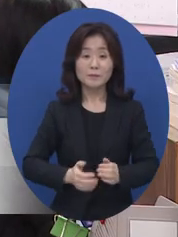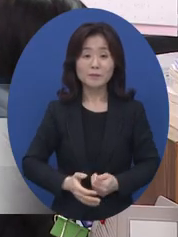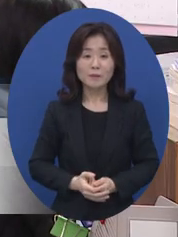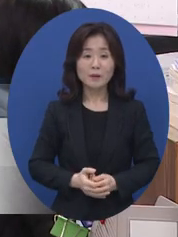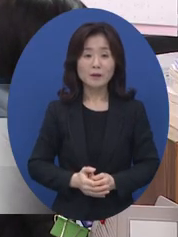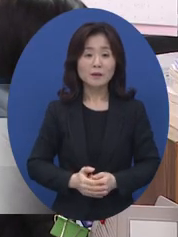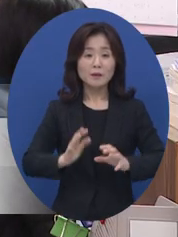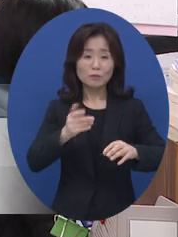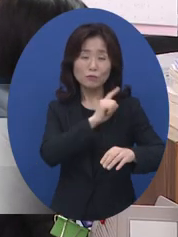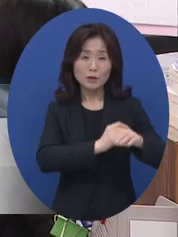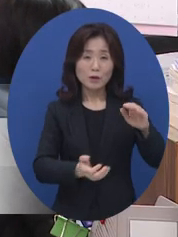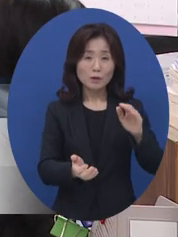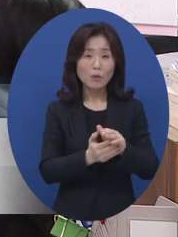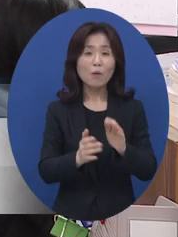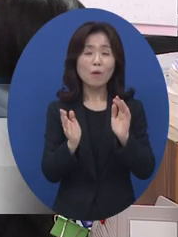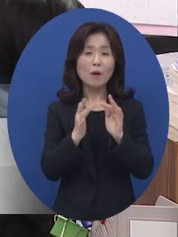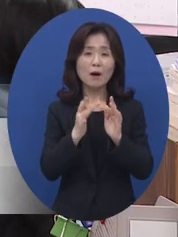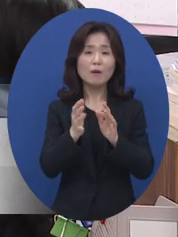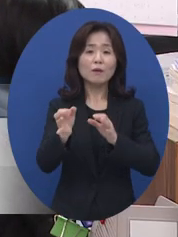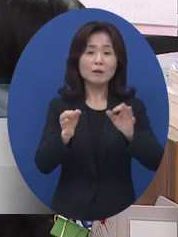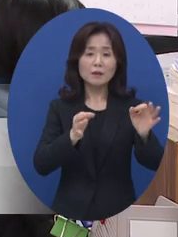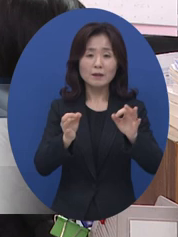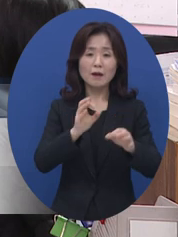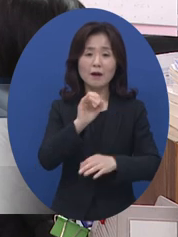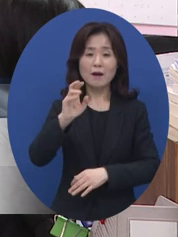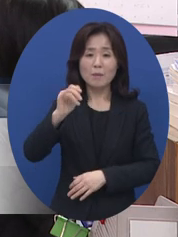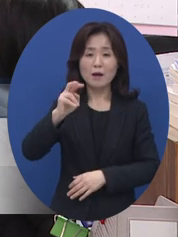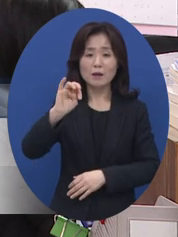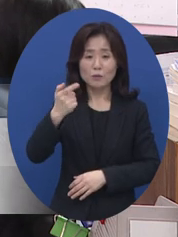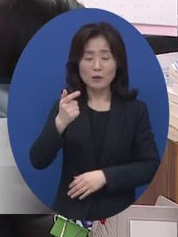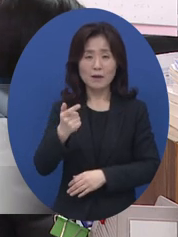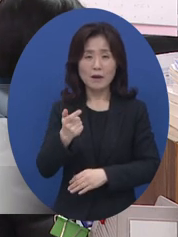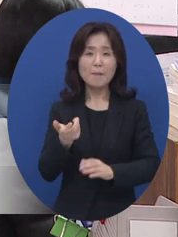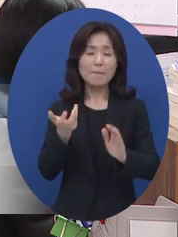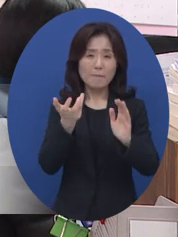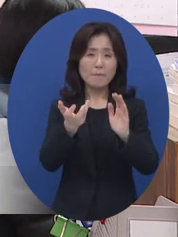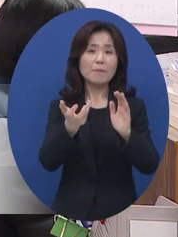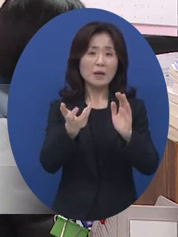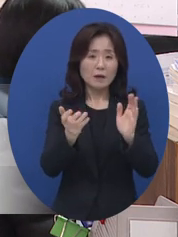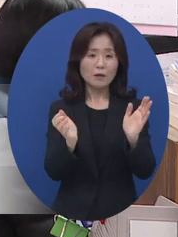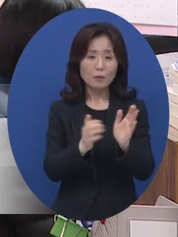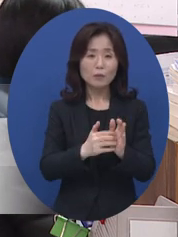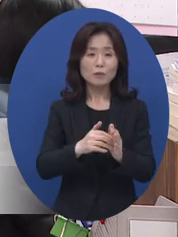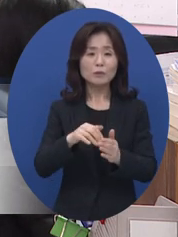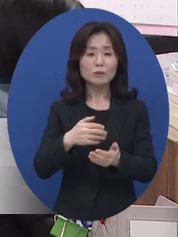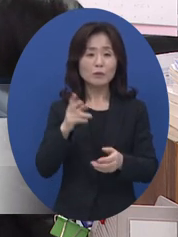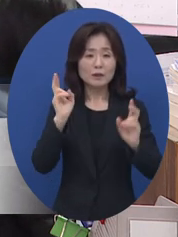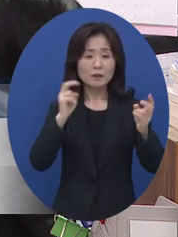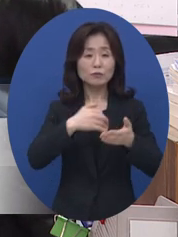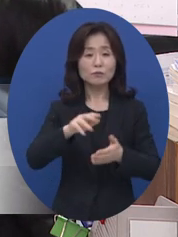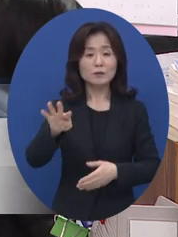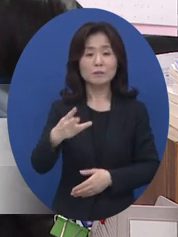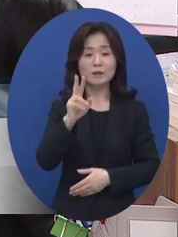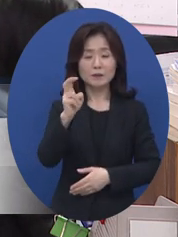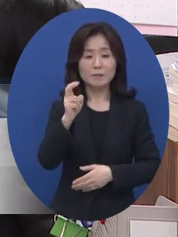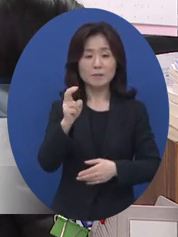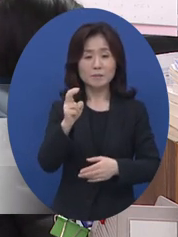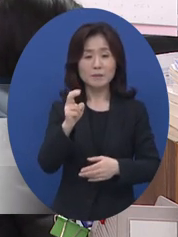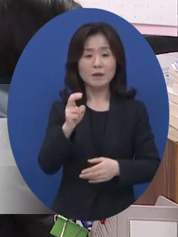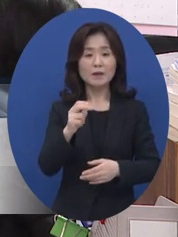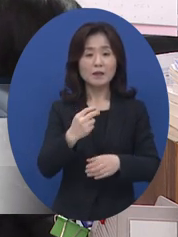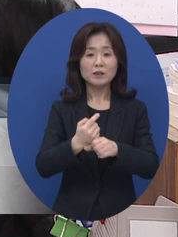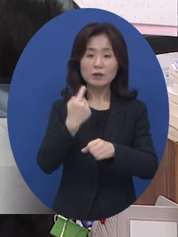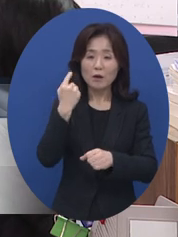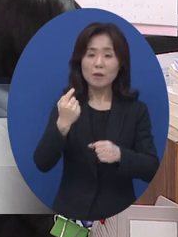최대 올라 a 모 어린 아마존 등의 입점 지원을 했고요 아 420 게살 대상으로 해서 전년대비 500